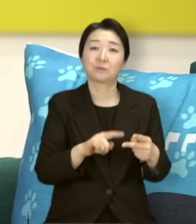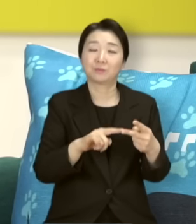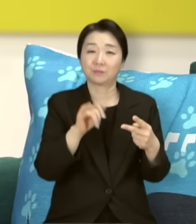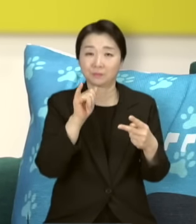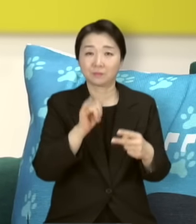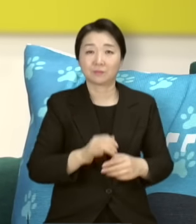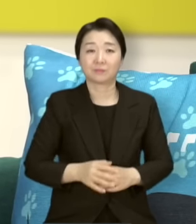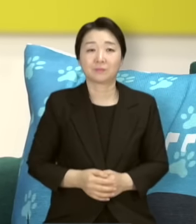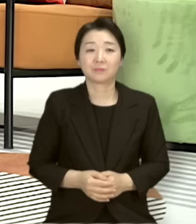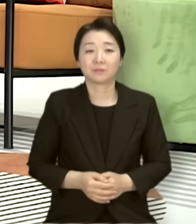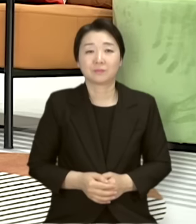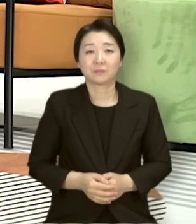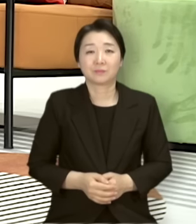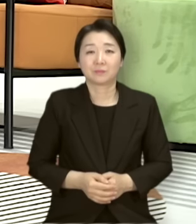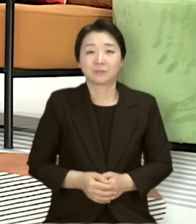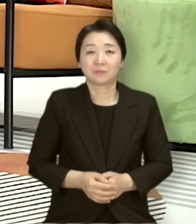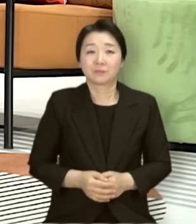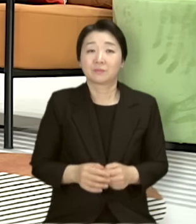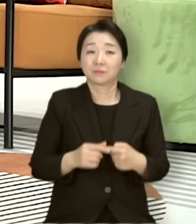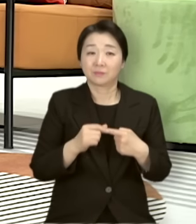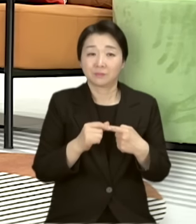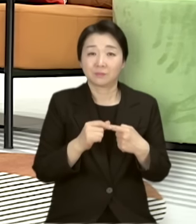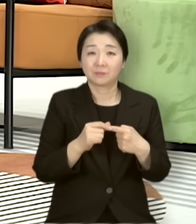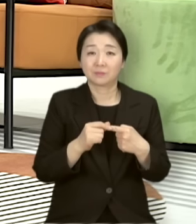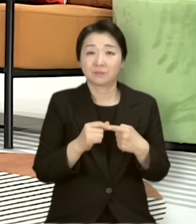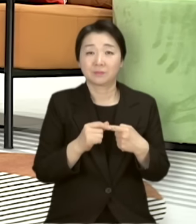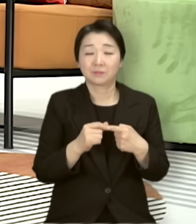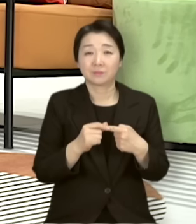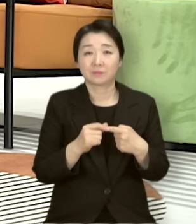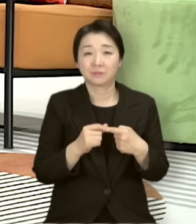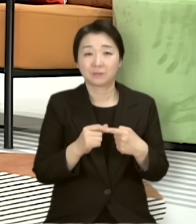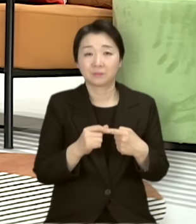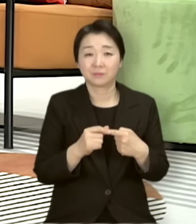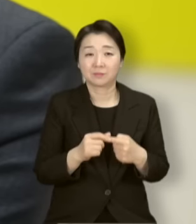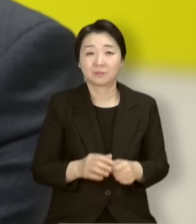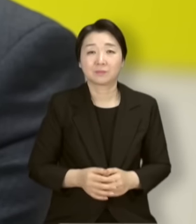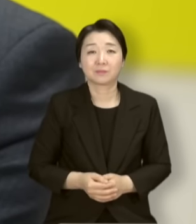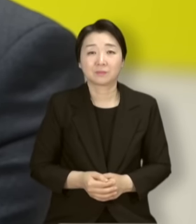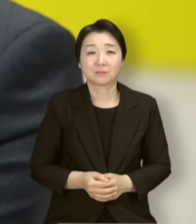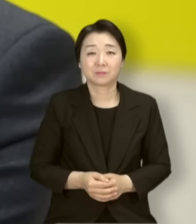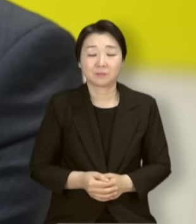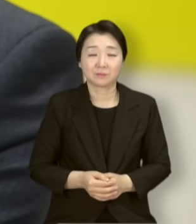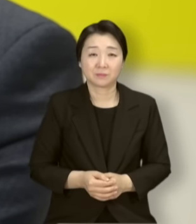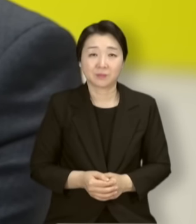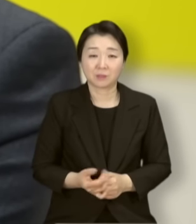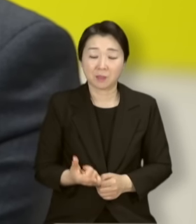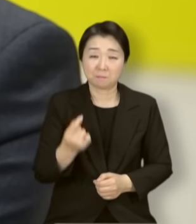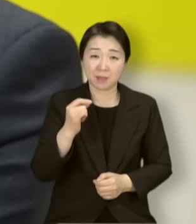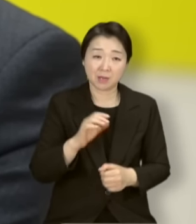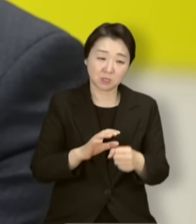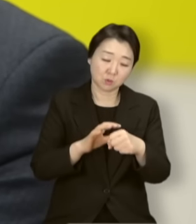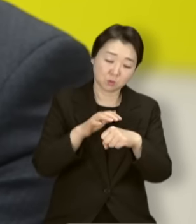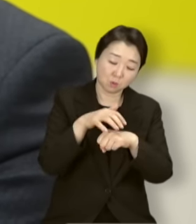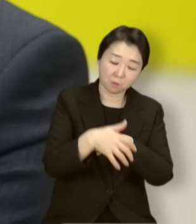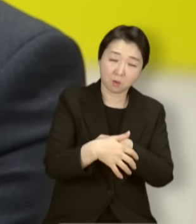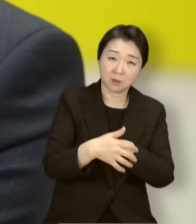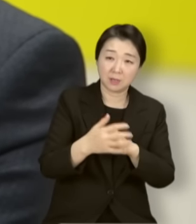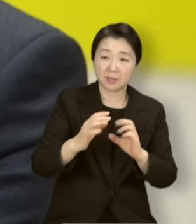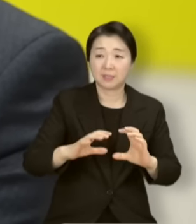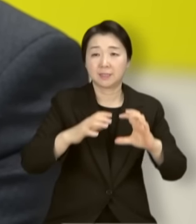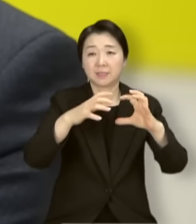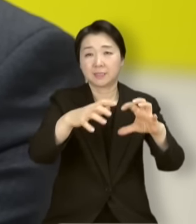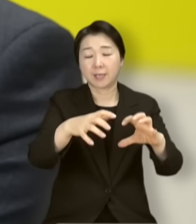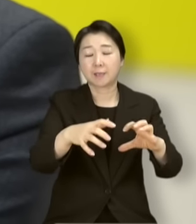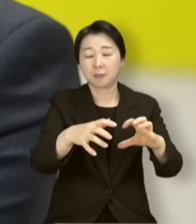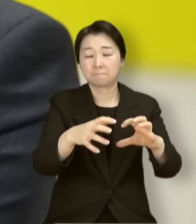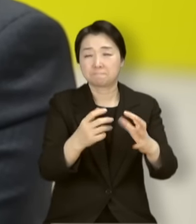가지 있습니다. 네, 궁금합니다. 하나는 그 일찍 글로벌 세계화 국제화에 눈을